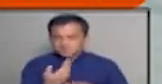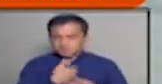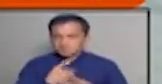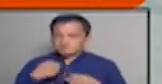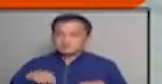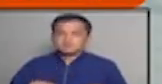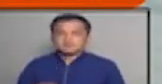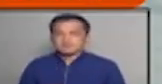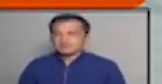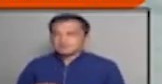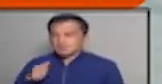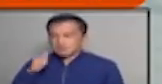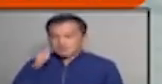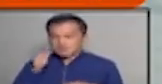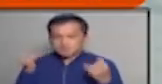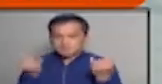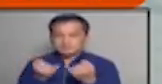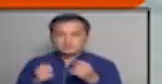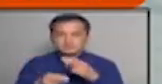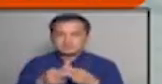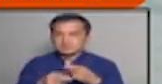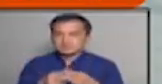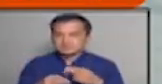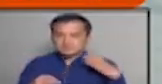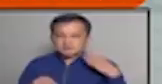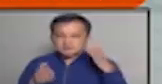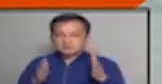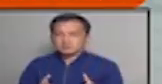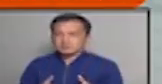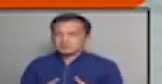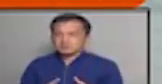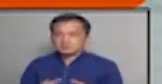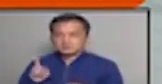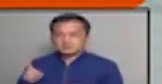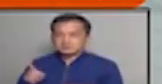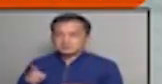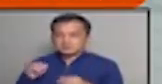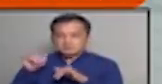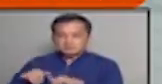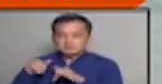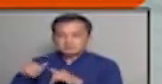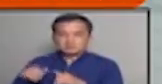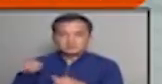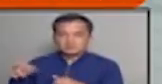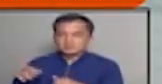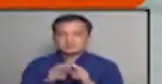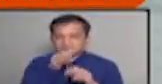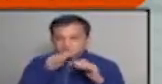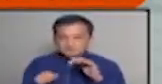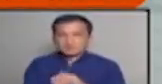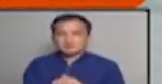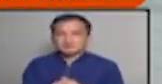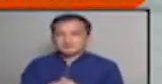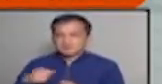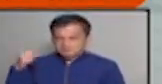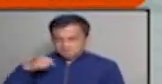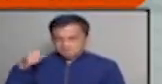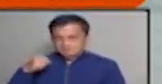amin, pero ayaw po magpakilala. Si chairman daw ay nandoon pa rin sa kanyang condo. Ah, sige